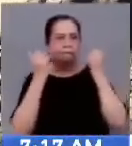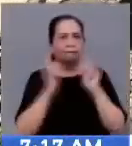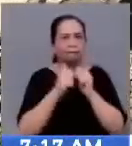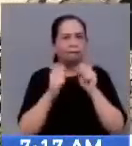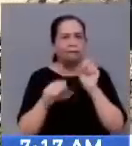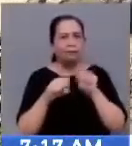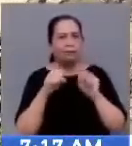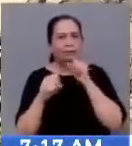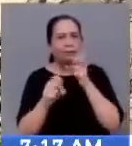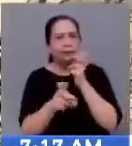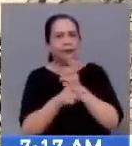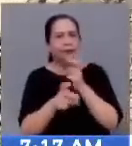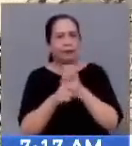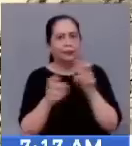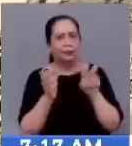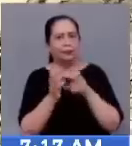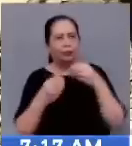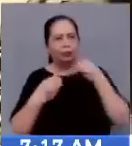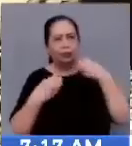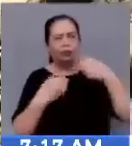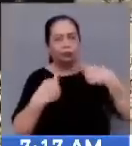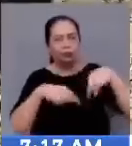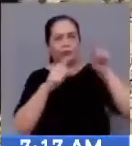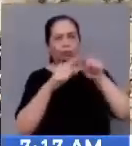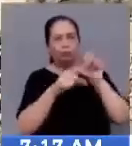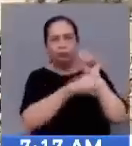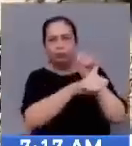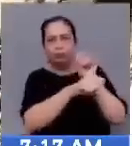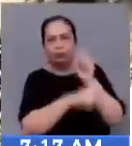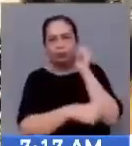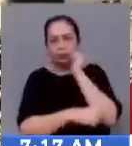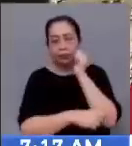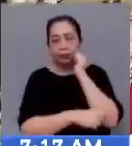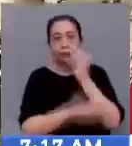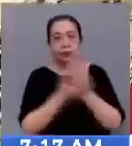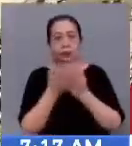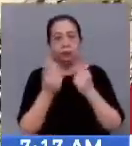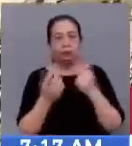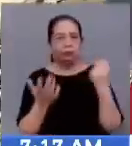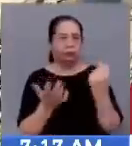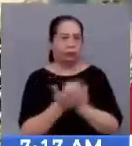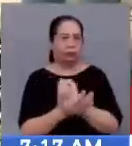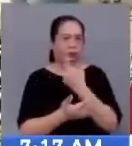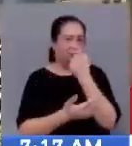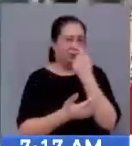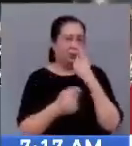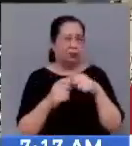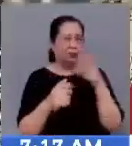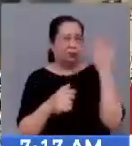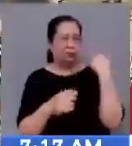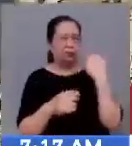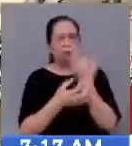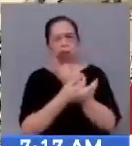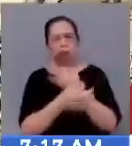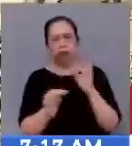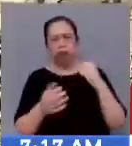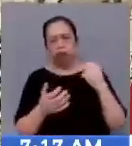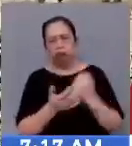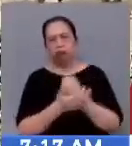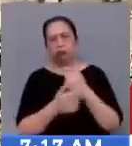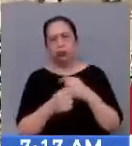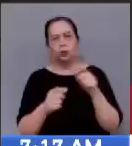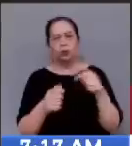mahirapan sa pagpasok sa trabaho araw-araw. Yung iba, nanghihinayang daw dahil sa nawalang libreng sakay sa mga modern jeepney.